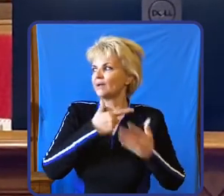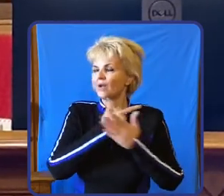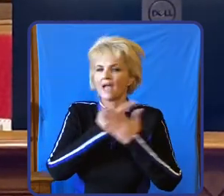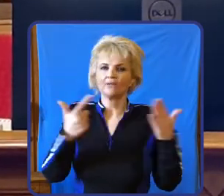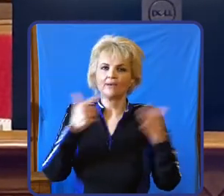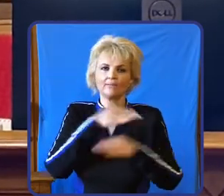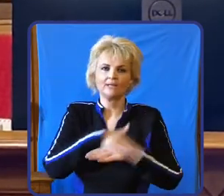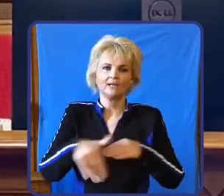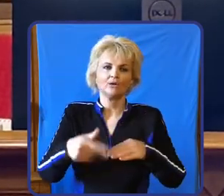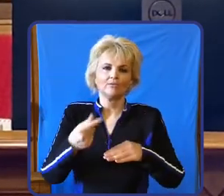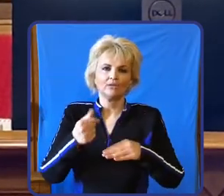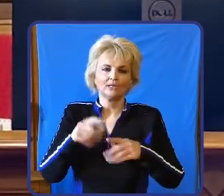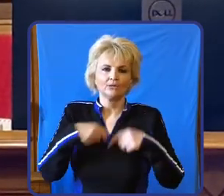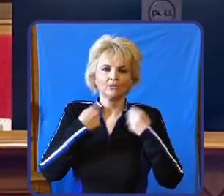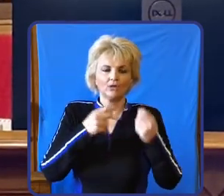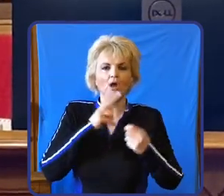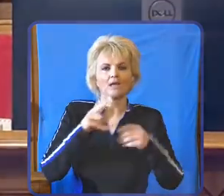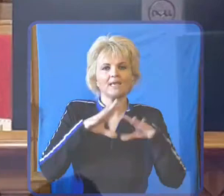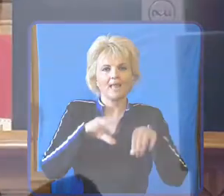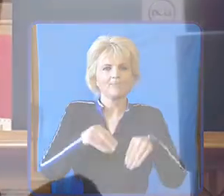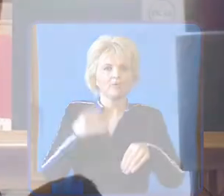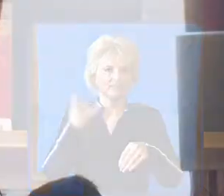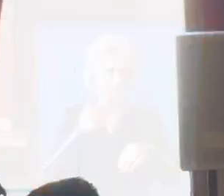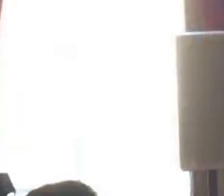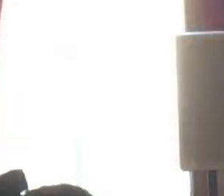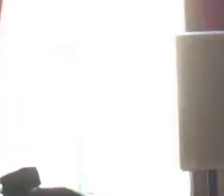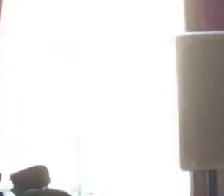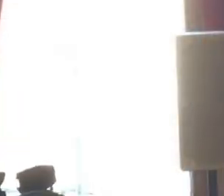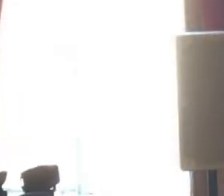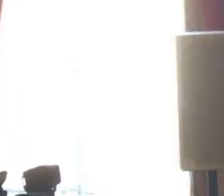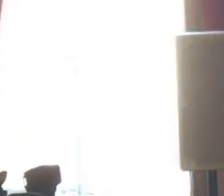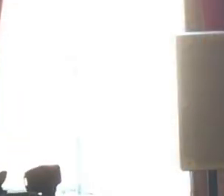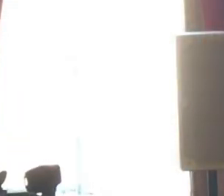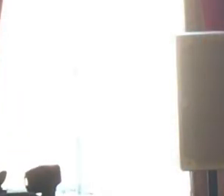biztosít. Kérem, hogy aki ezt elfogadja, az is szavazzon igennel.